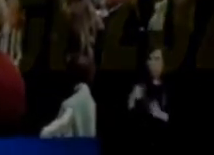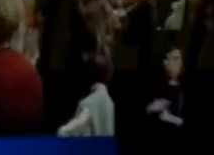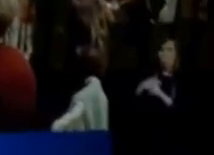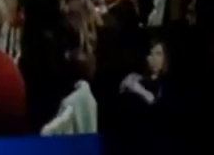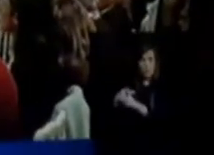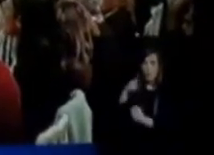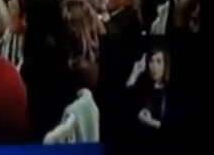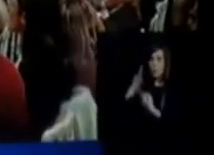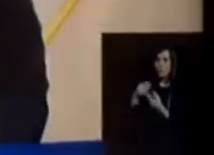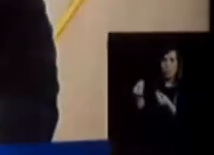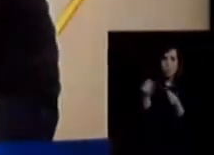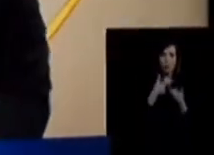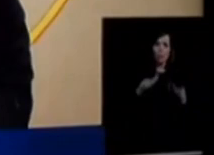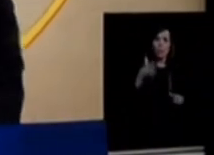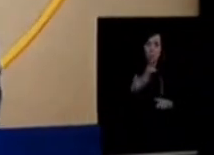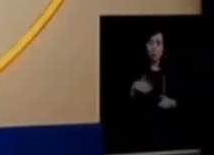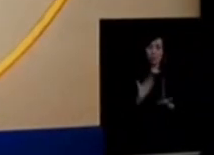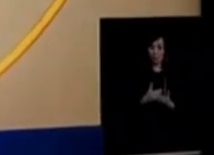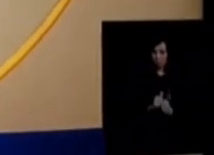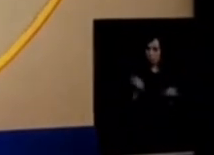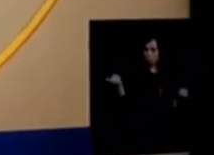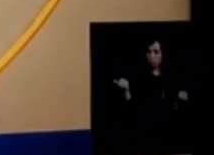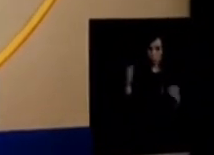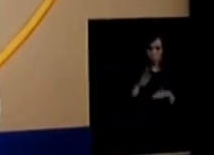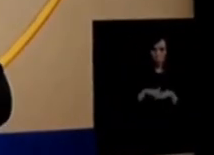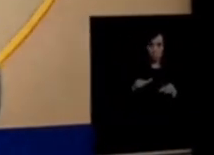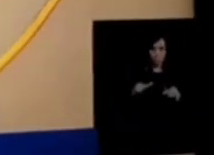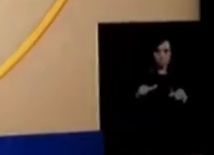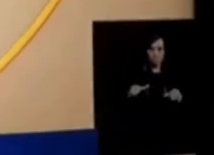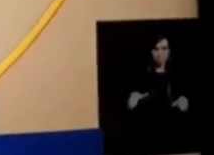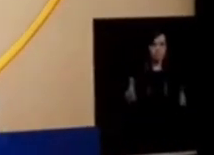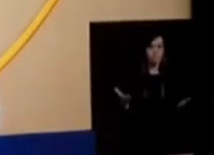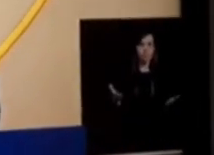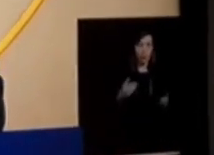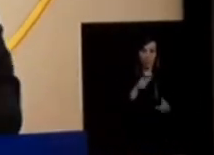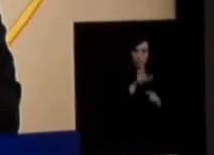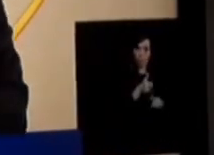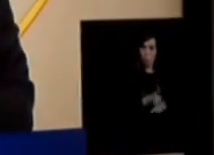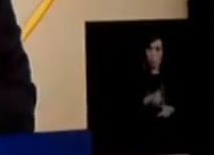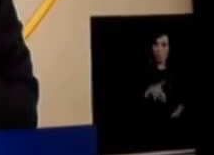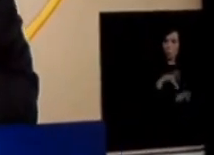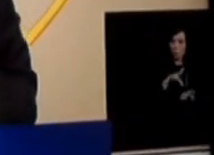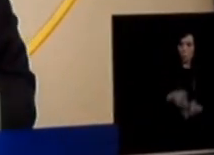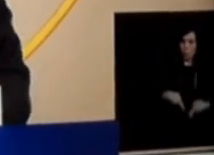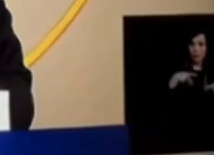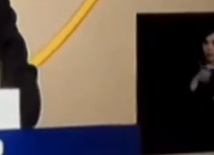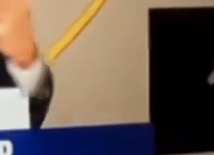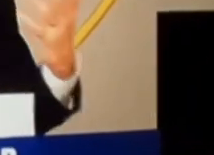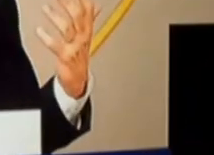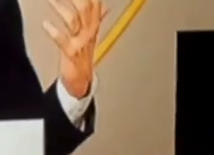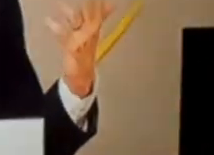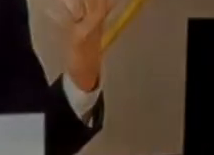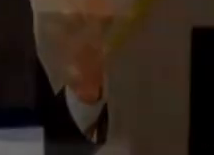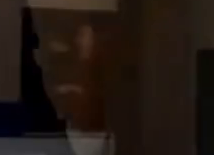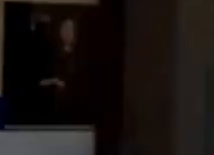apporter une solution. C'est une espèce de paradoxe dans lequel on vit, mais c'est vécu par les gens qui sont dans cette situation comme